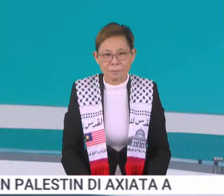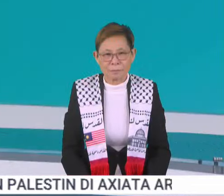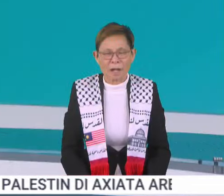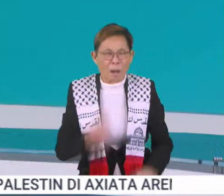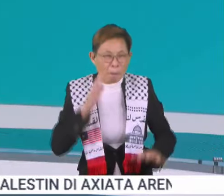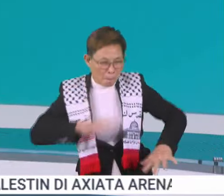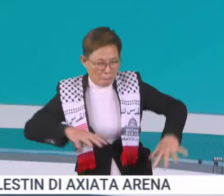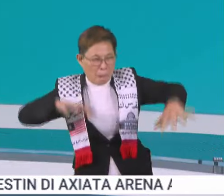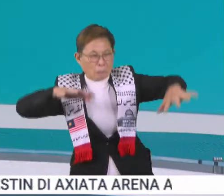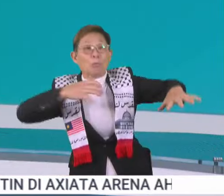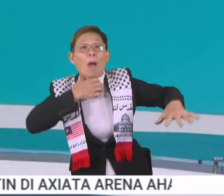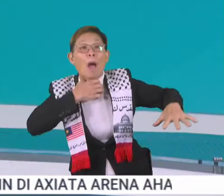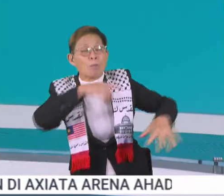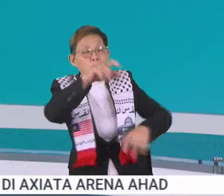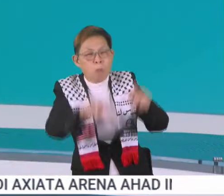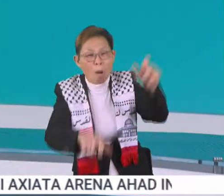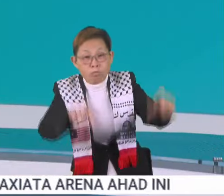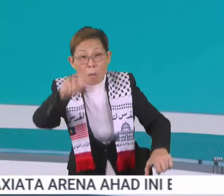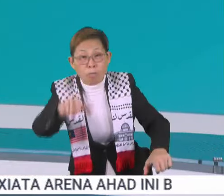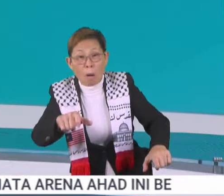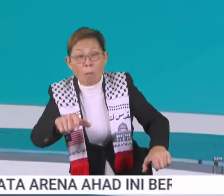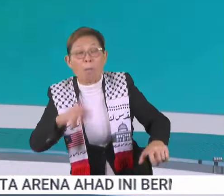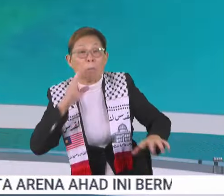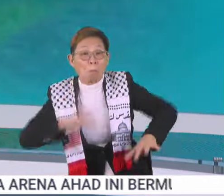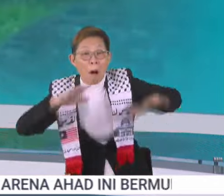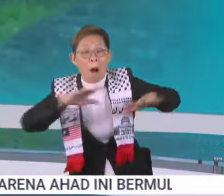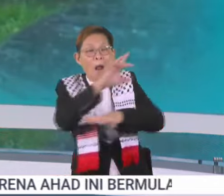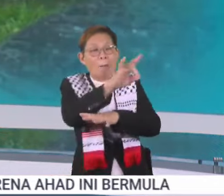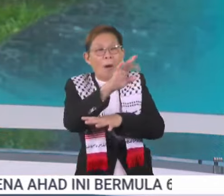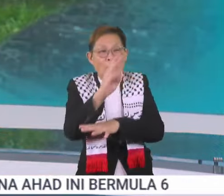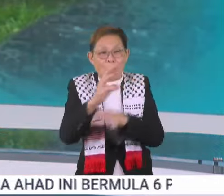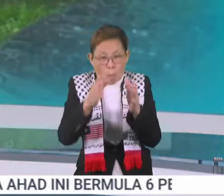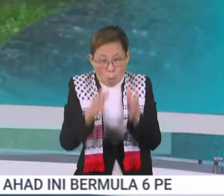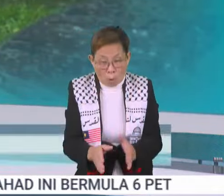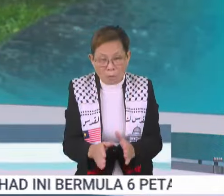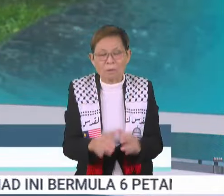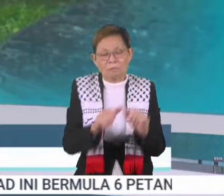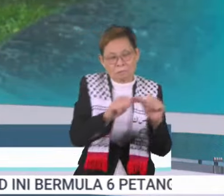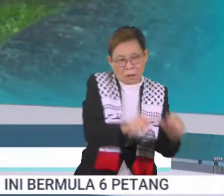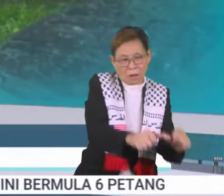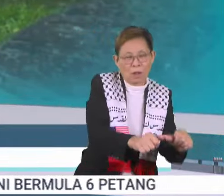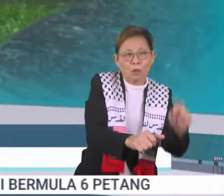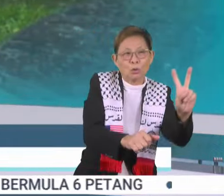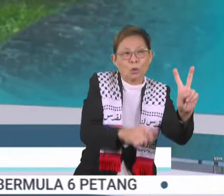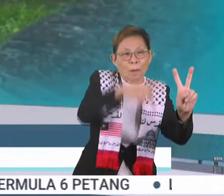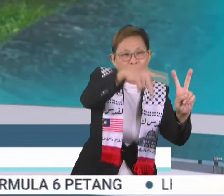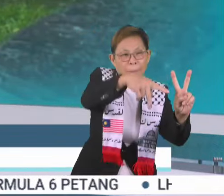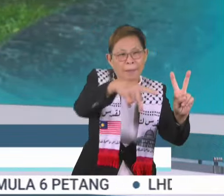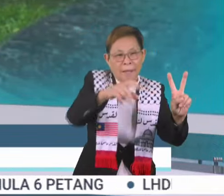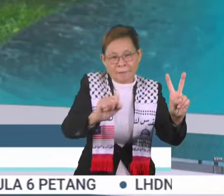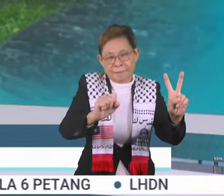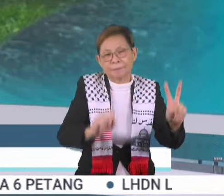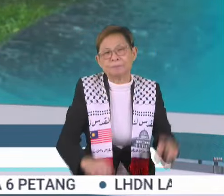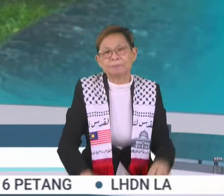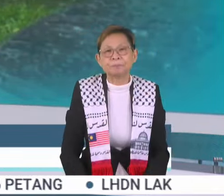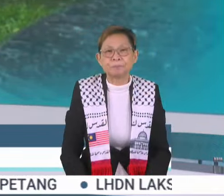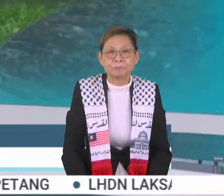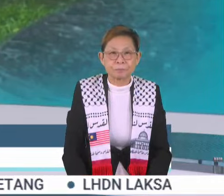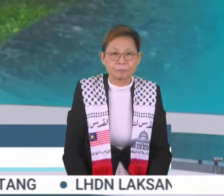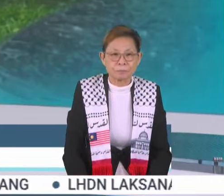situasi banjir di Perak. Penduduk terjejas meningkat kepada 86 orang yang kini berlindung di dua pusat pemindahan sementara